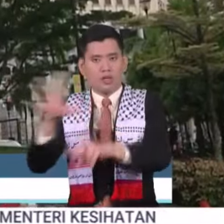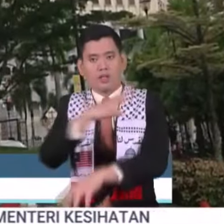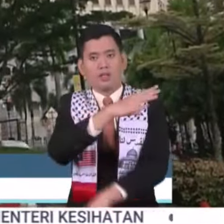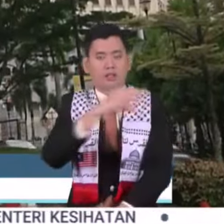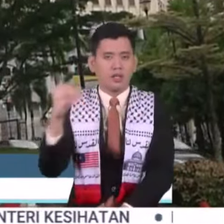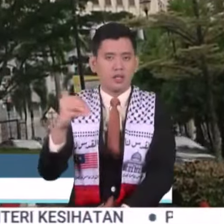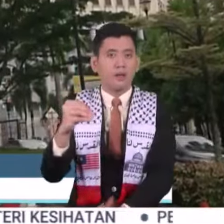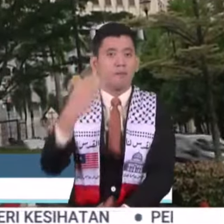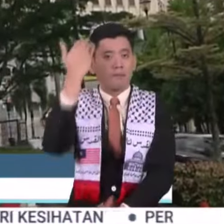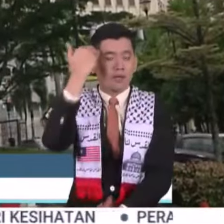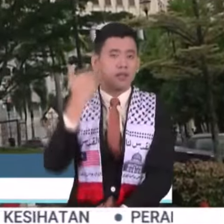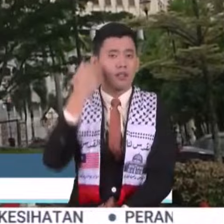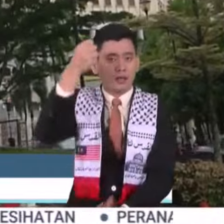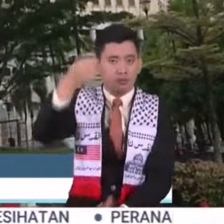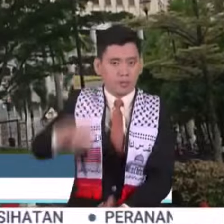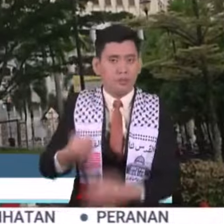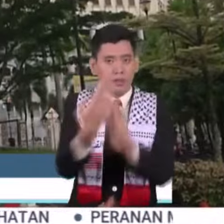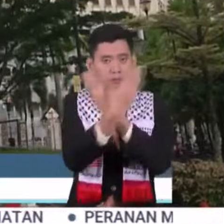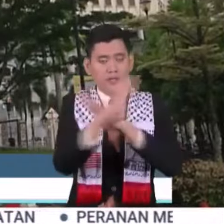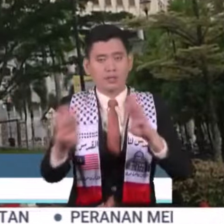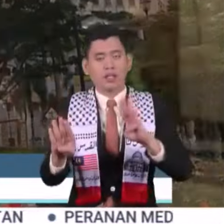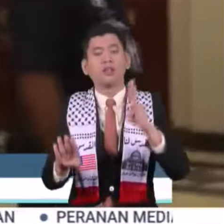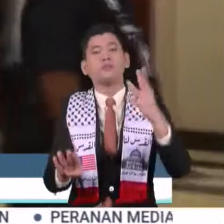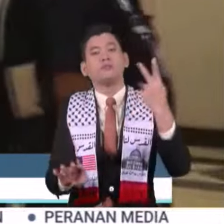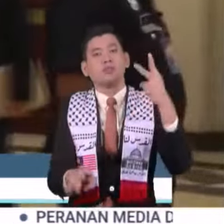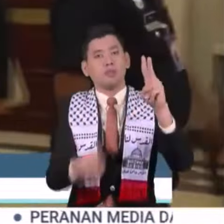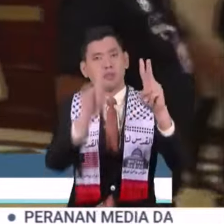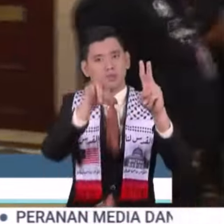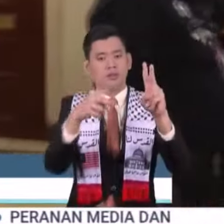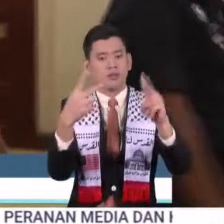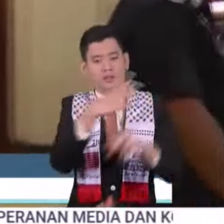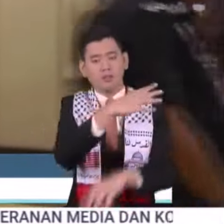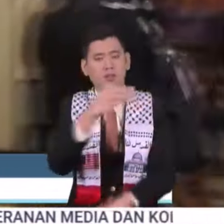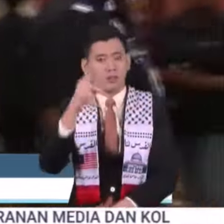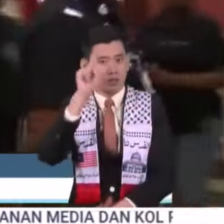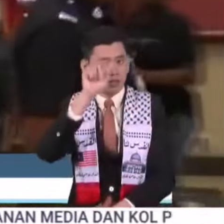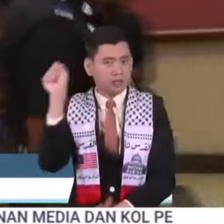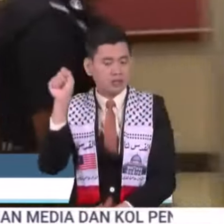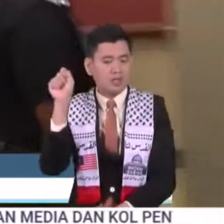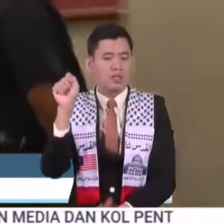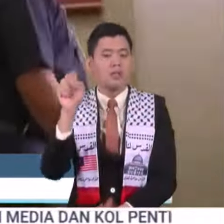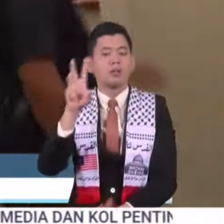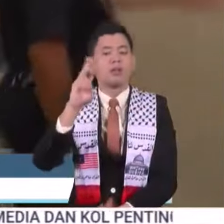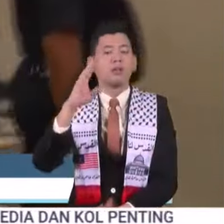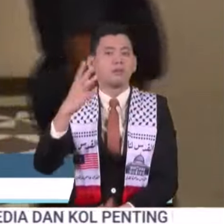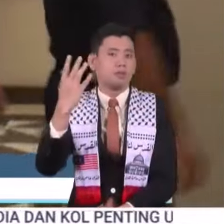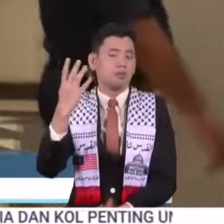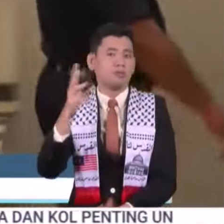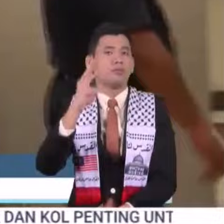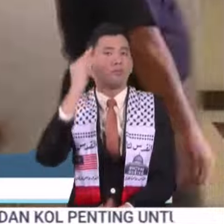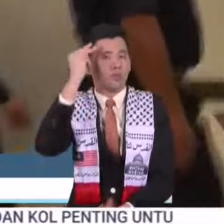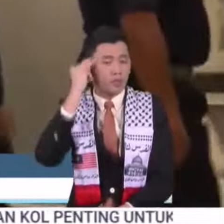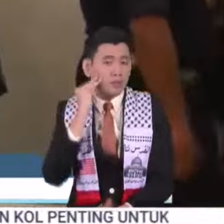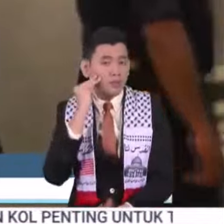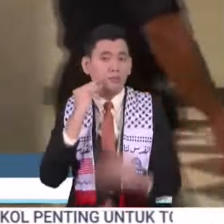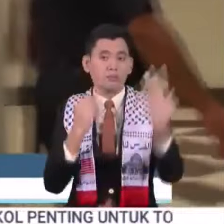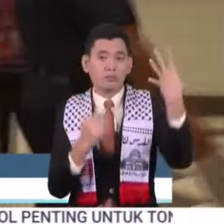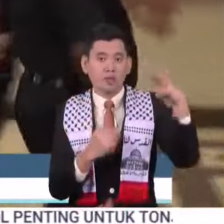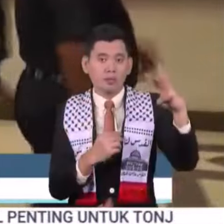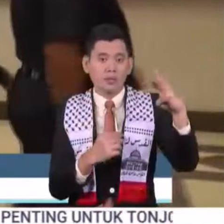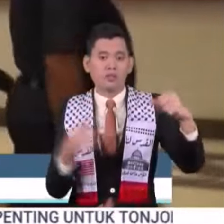lalu, mahkamah melepas dan membebaskan Presiden Bersatu Tan Sri Muhyiddin Yassin atas 4 tuduhan rasuah